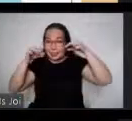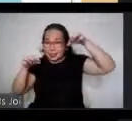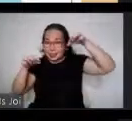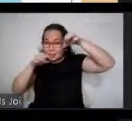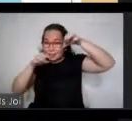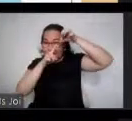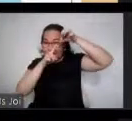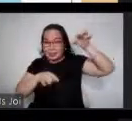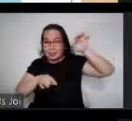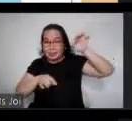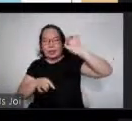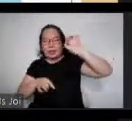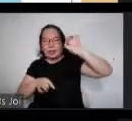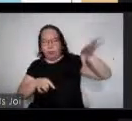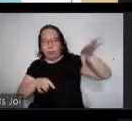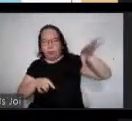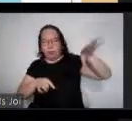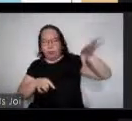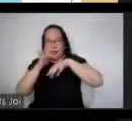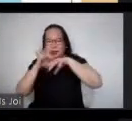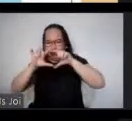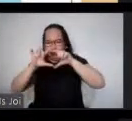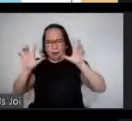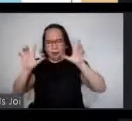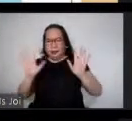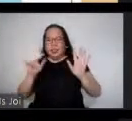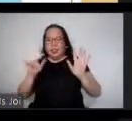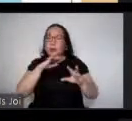So yun ang yung steps on how